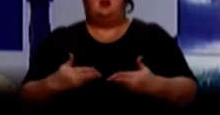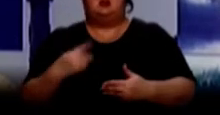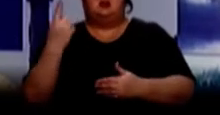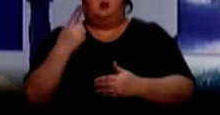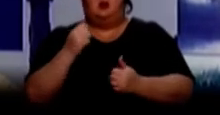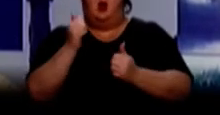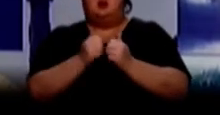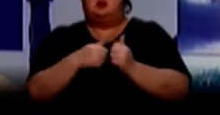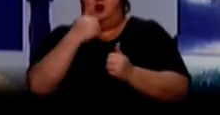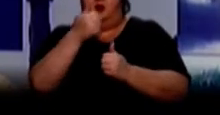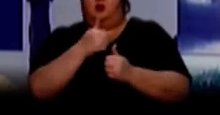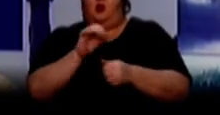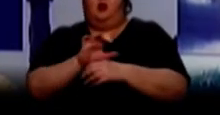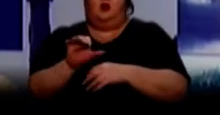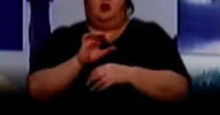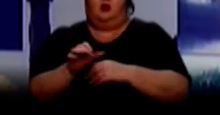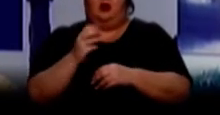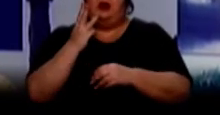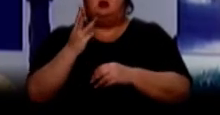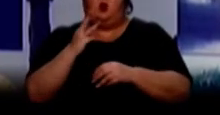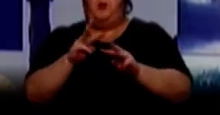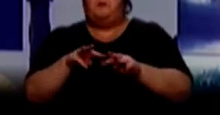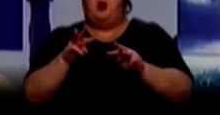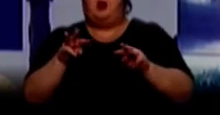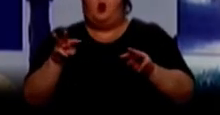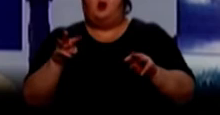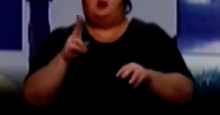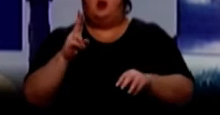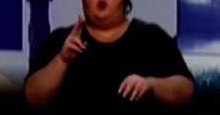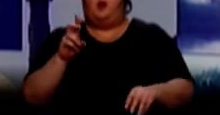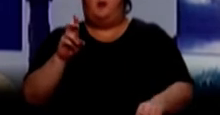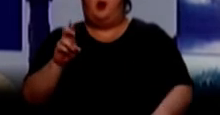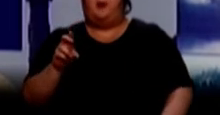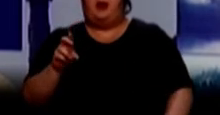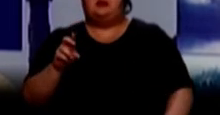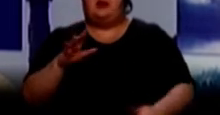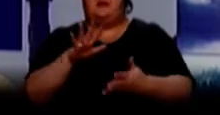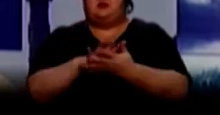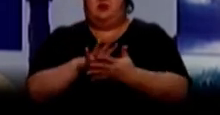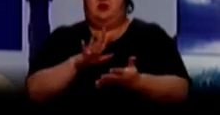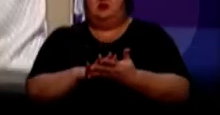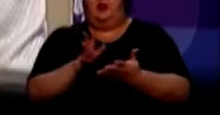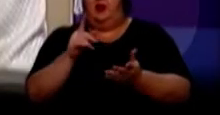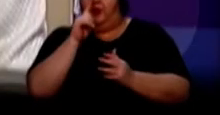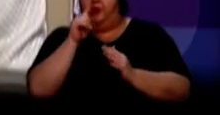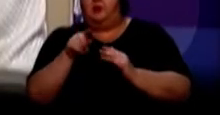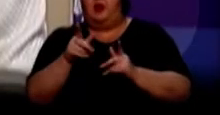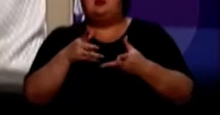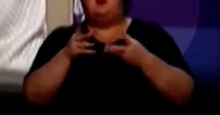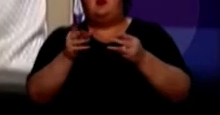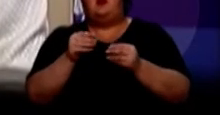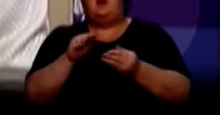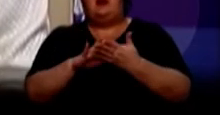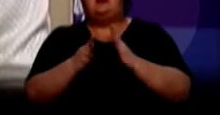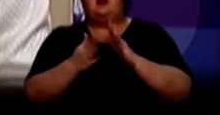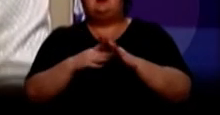щороку продукують близько 3 мільйонів кубометрів сміття, які потрапляють на сміттєзвалище. Як це впливає на стан навколишнього